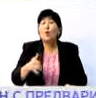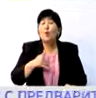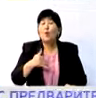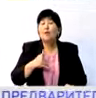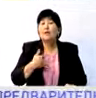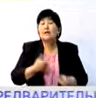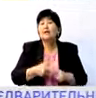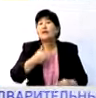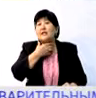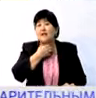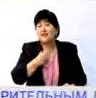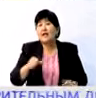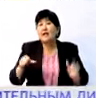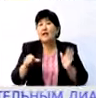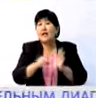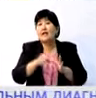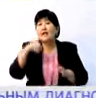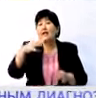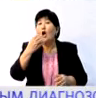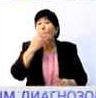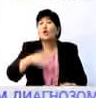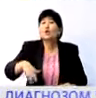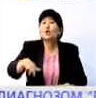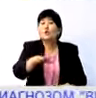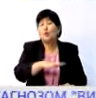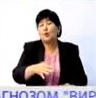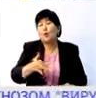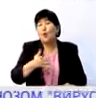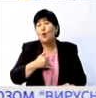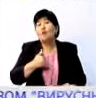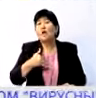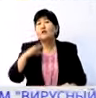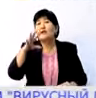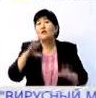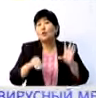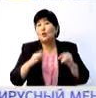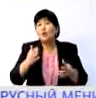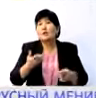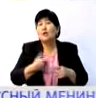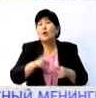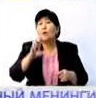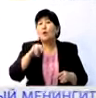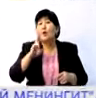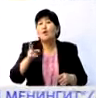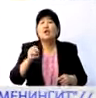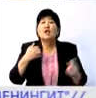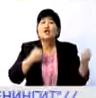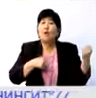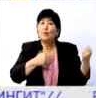из-за дефицита электроэнергии на южном регионе у нас включается блоки Жамбурской ГРЭС.